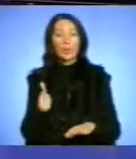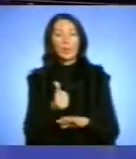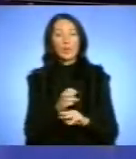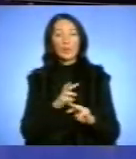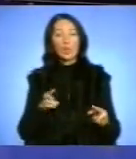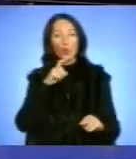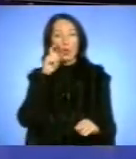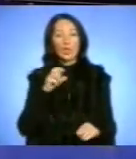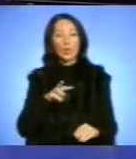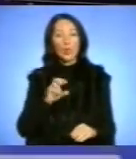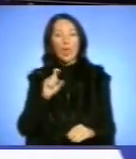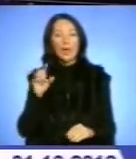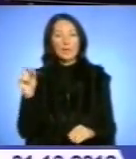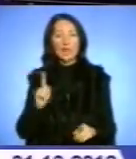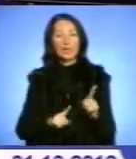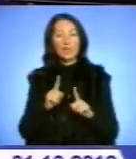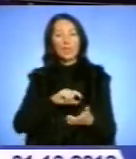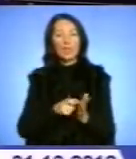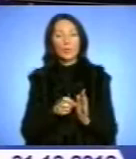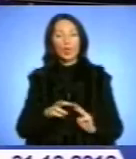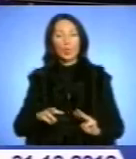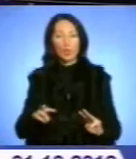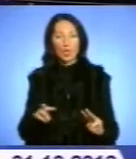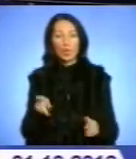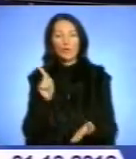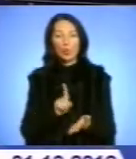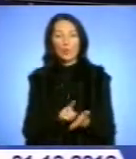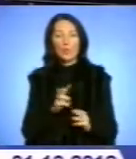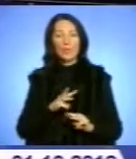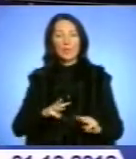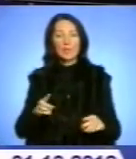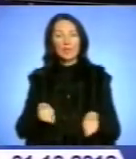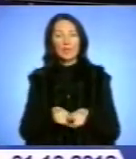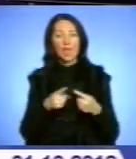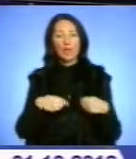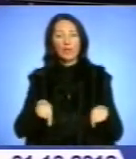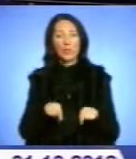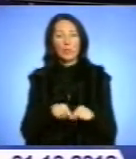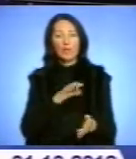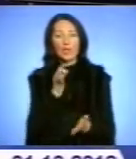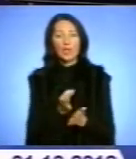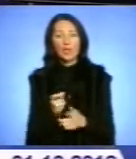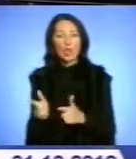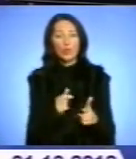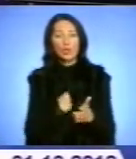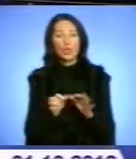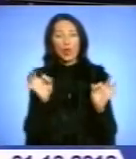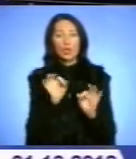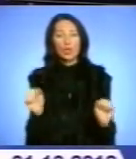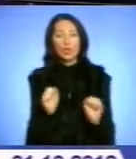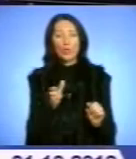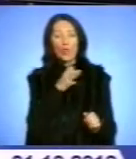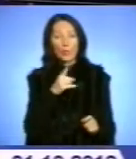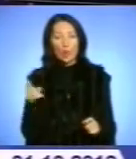Прем'єр-міністр України Микола Азаров на засіданні Кабінету міністрів зобов'язав міністерства та відомства відповідальніше готуватися до осінньо-зимового